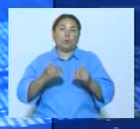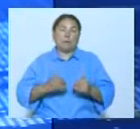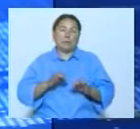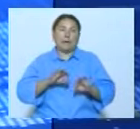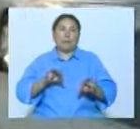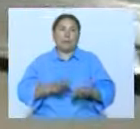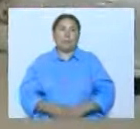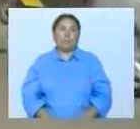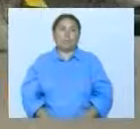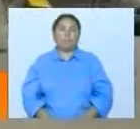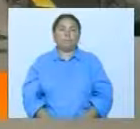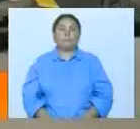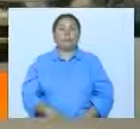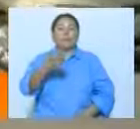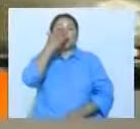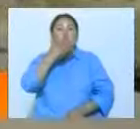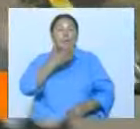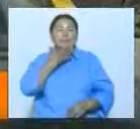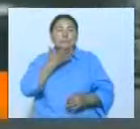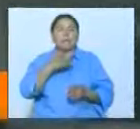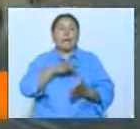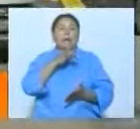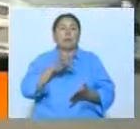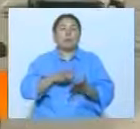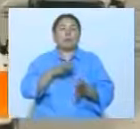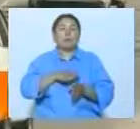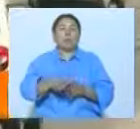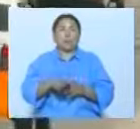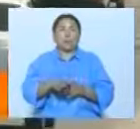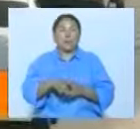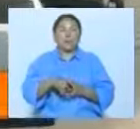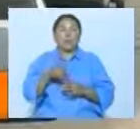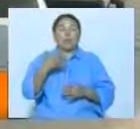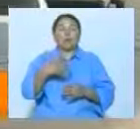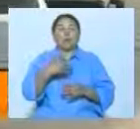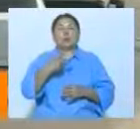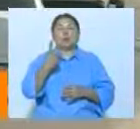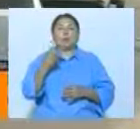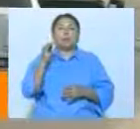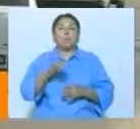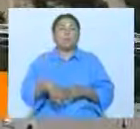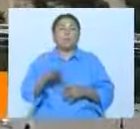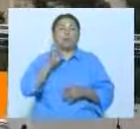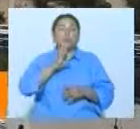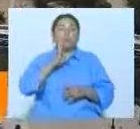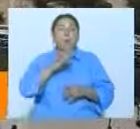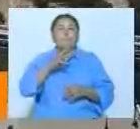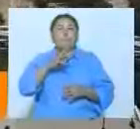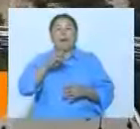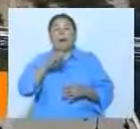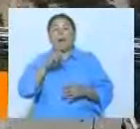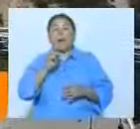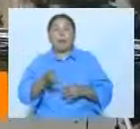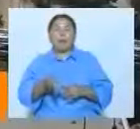айтты. Жаз мезгілінде қаланы толық ауызсумен қамтуға күніне 52 мың куб су керек, ал маек кәсіпорында